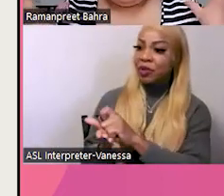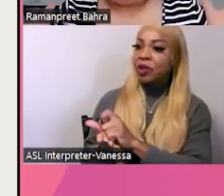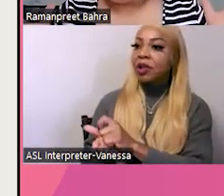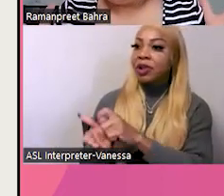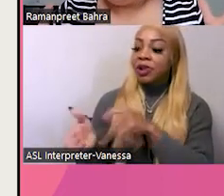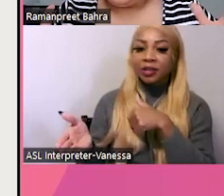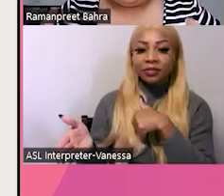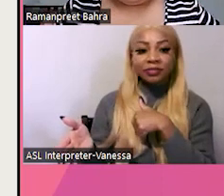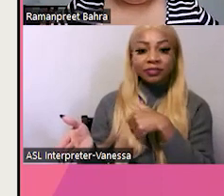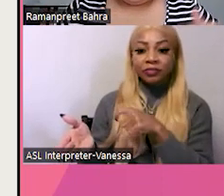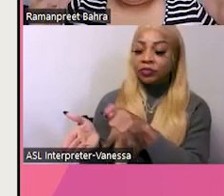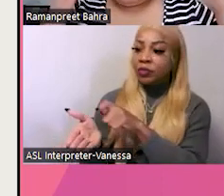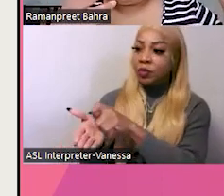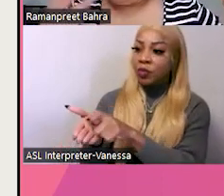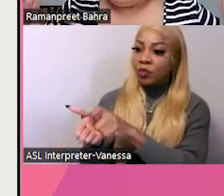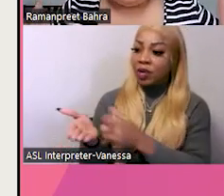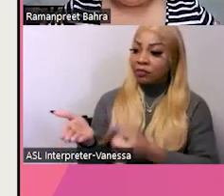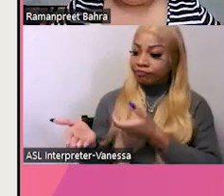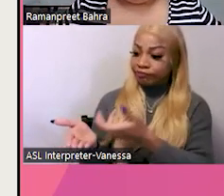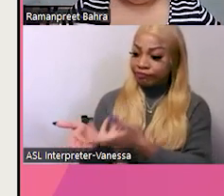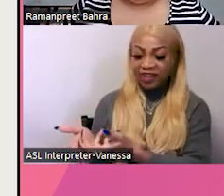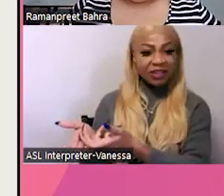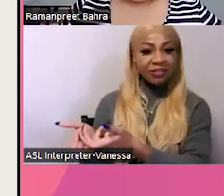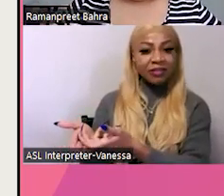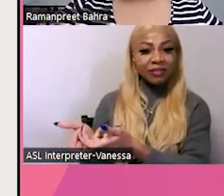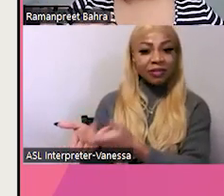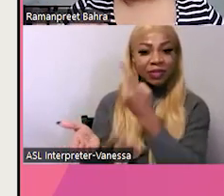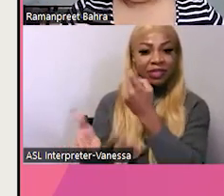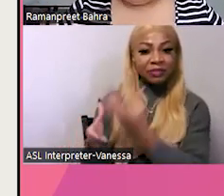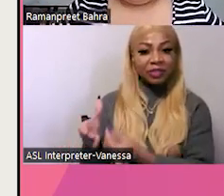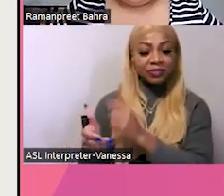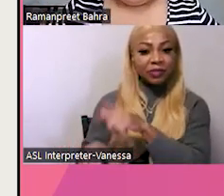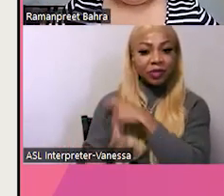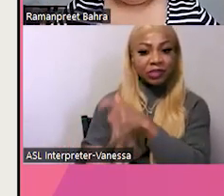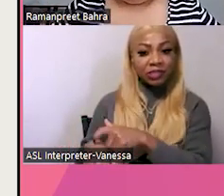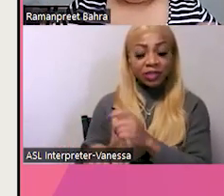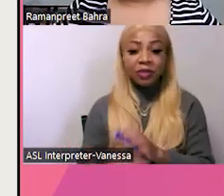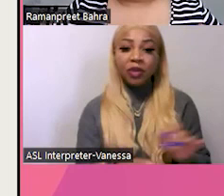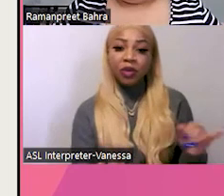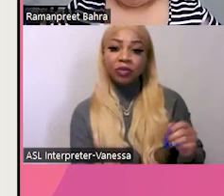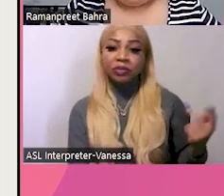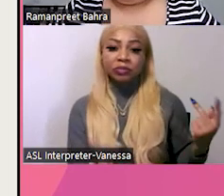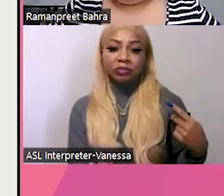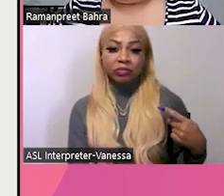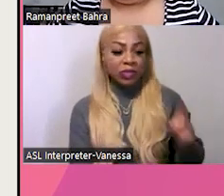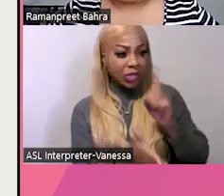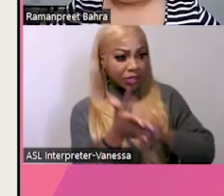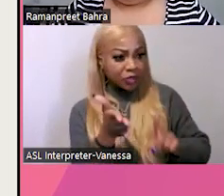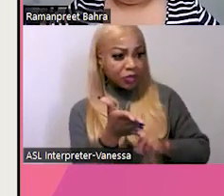structures. Et ça nous permet aussi de nous écrire et de nous intégrer dans ces